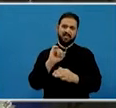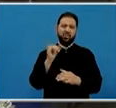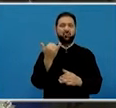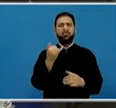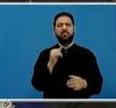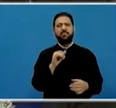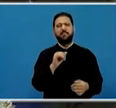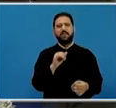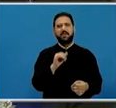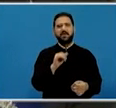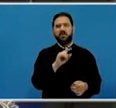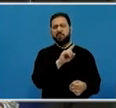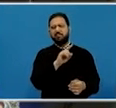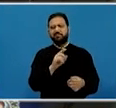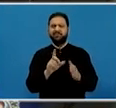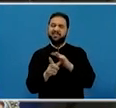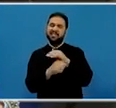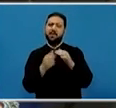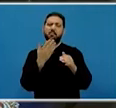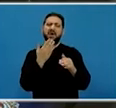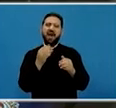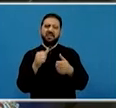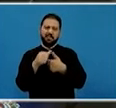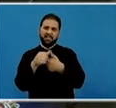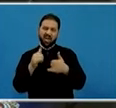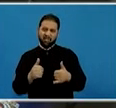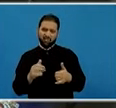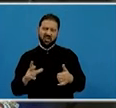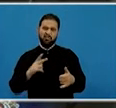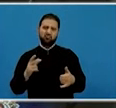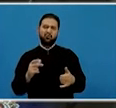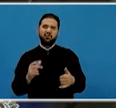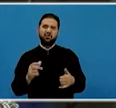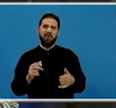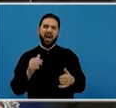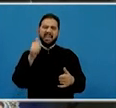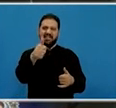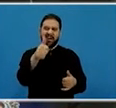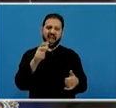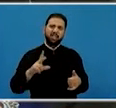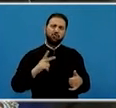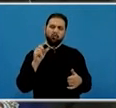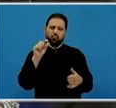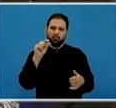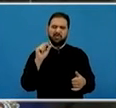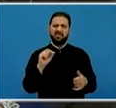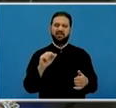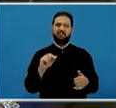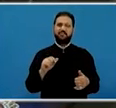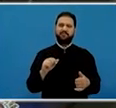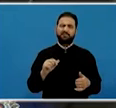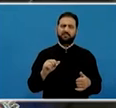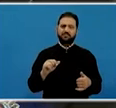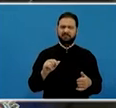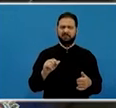nu, din păcate, prietenile acestea foarte mari sunt puține sau nu rezistă foarte mult. Deși cred că depinde foarte